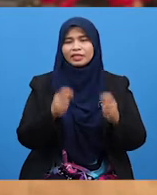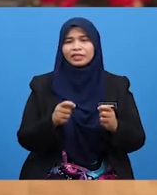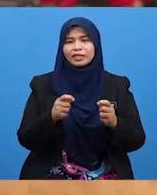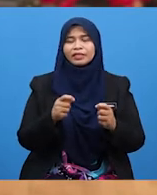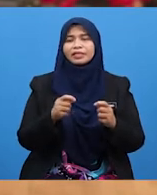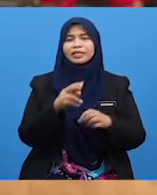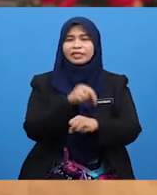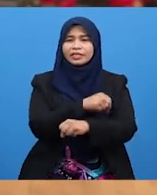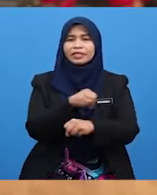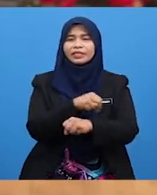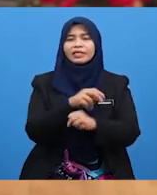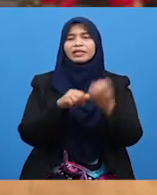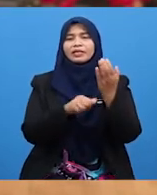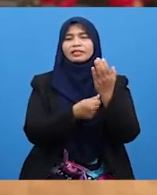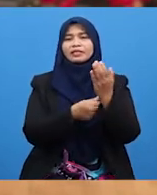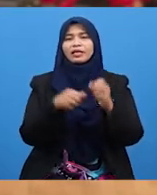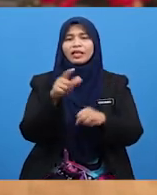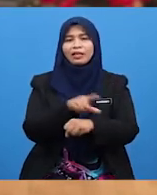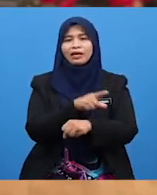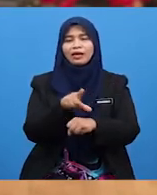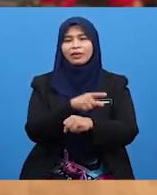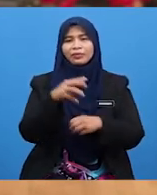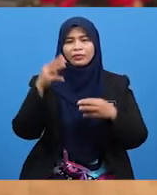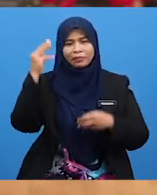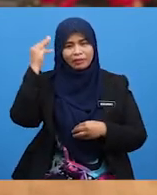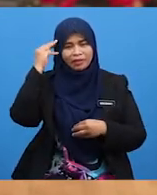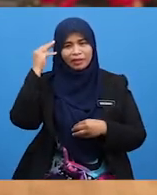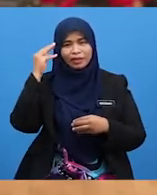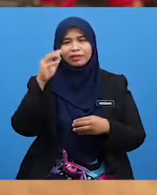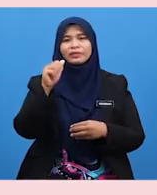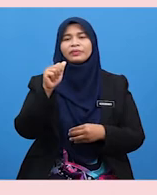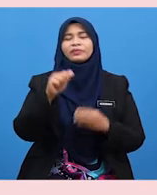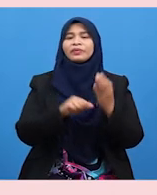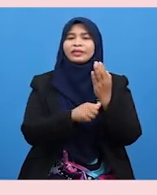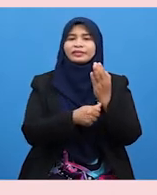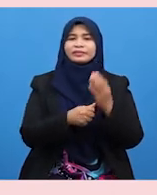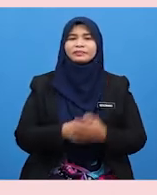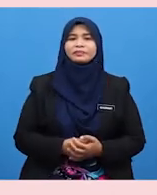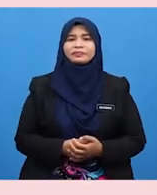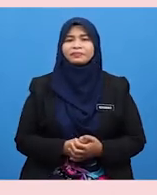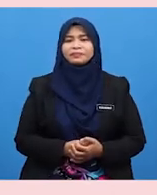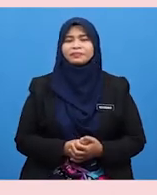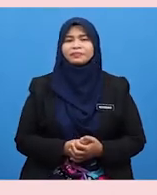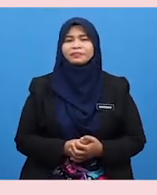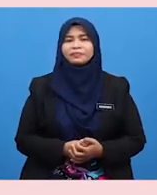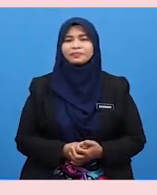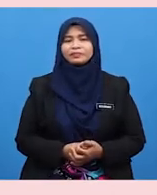asas lagu Melayu asli. Topik ini sangat menarik untuk saya kongsikan.